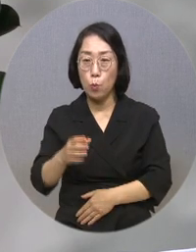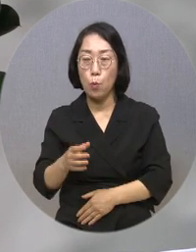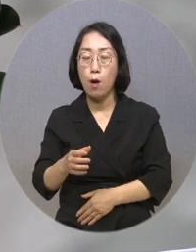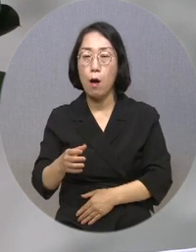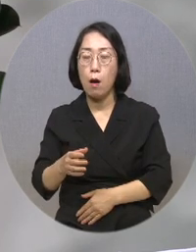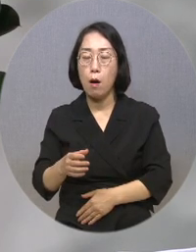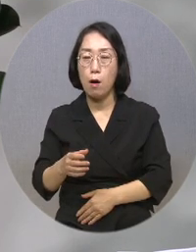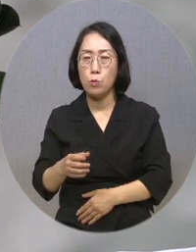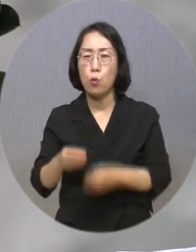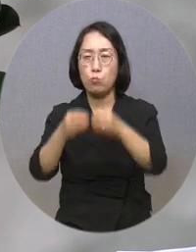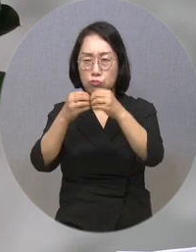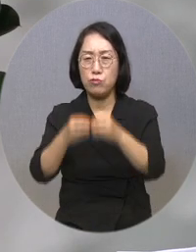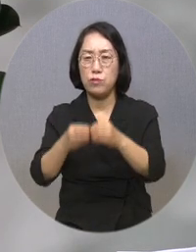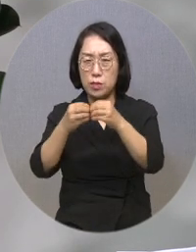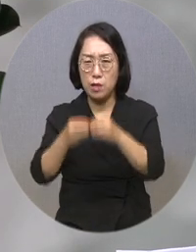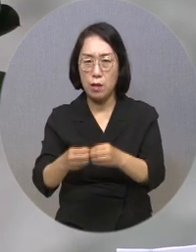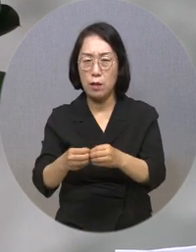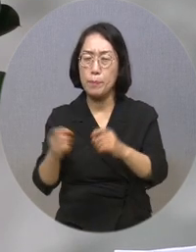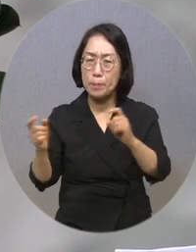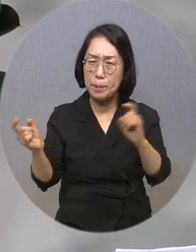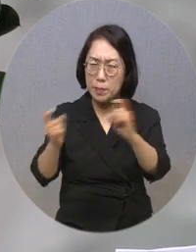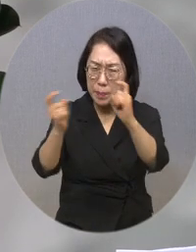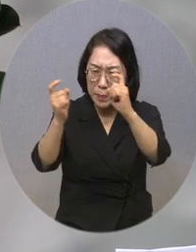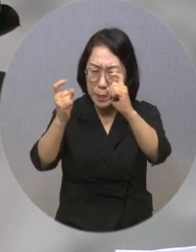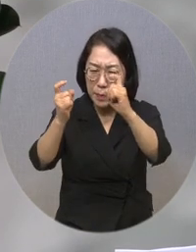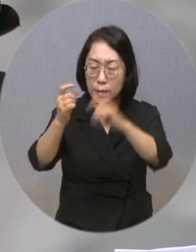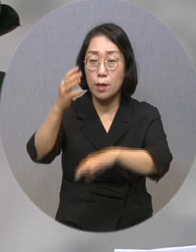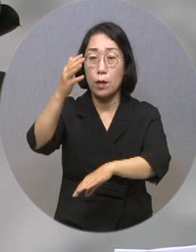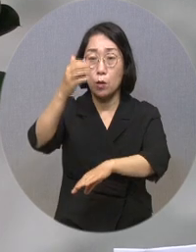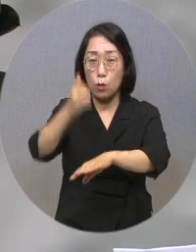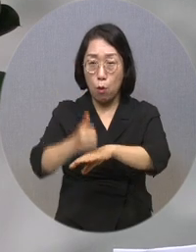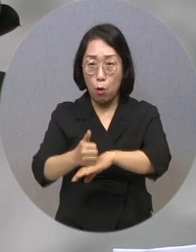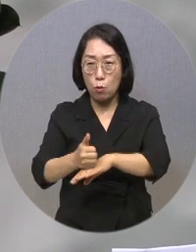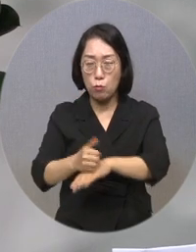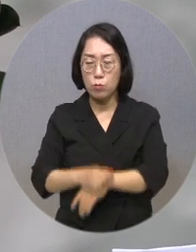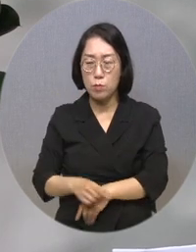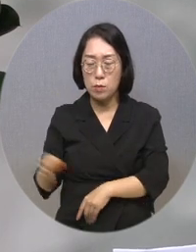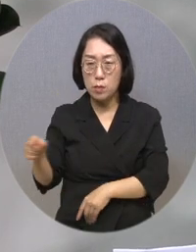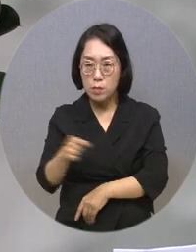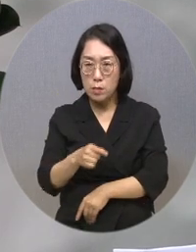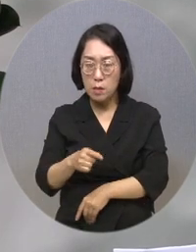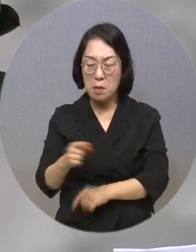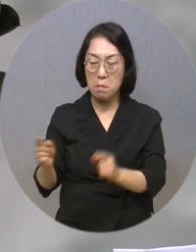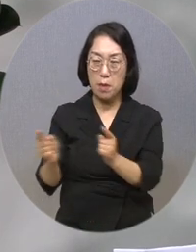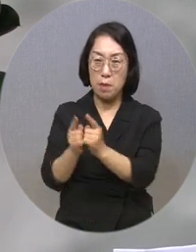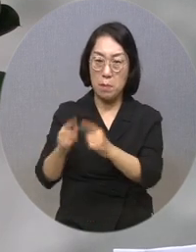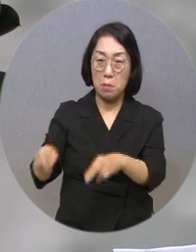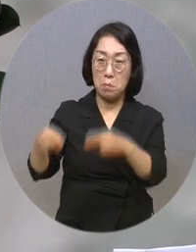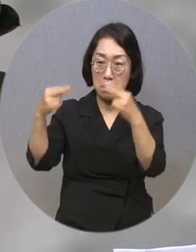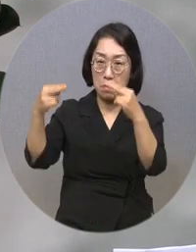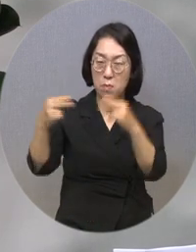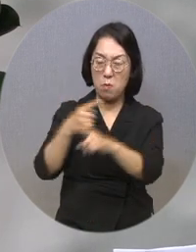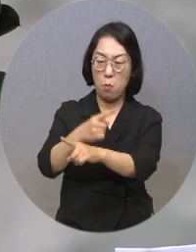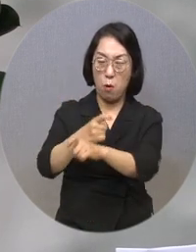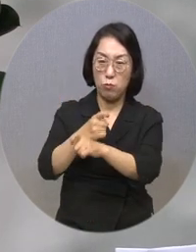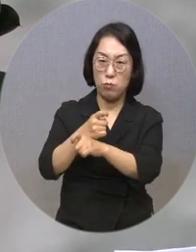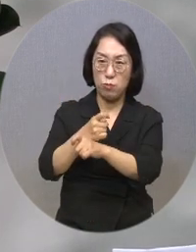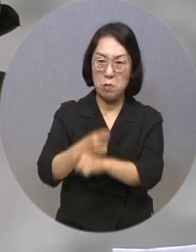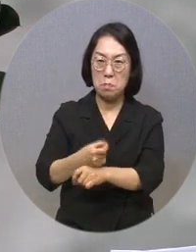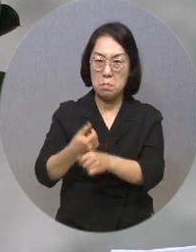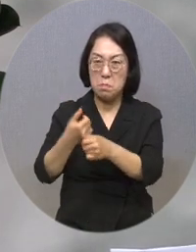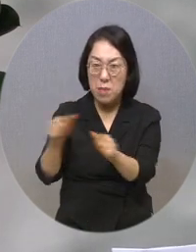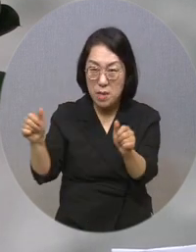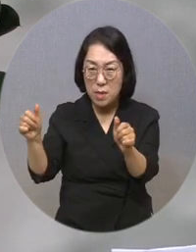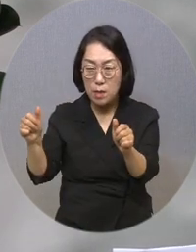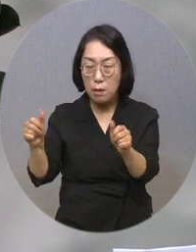서로 싸움을 하다 보니까 결국은 이웃 사촌이 왼수지간이 돼서 헤어지는 경우가 많고